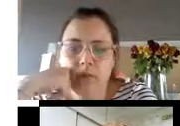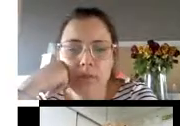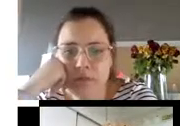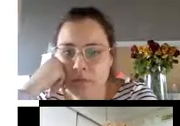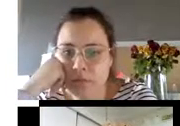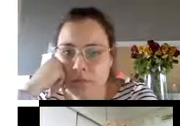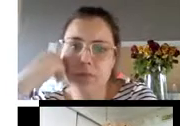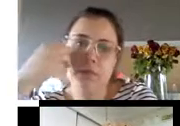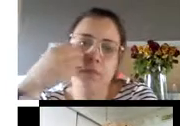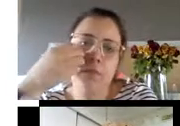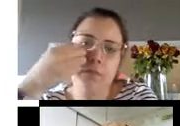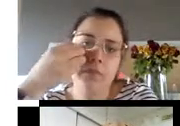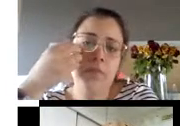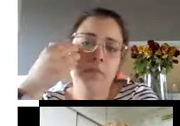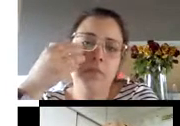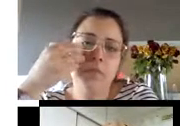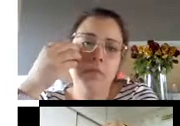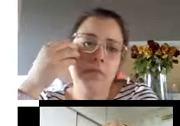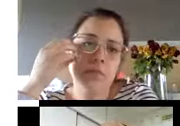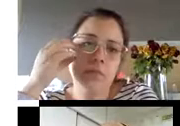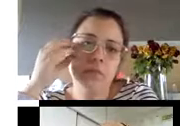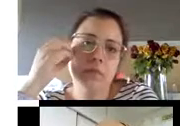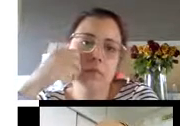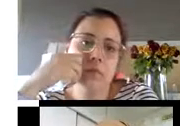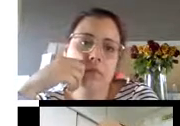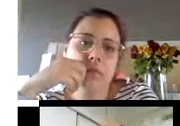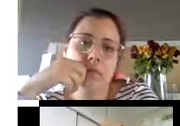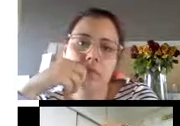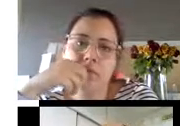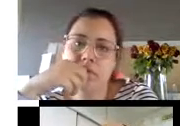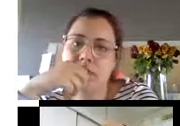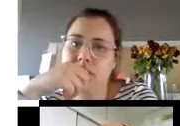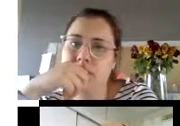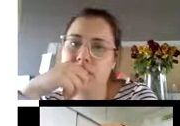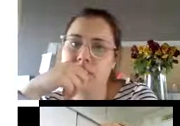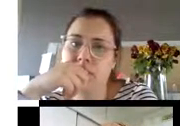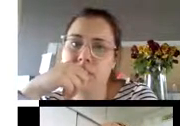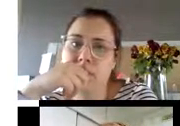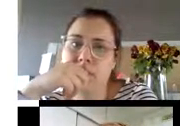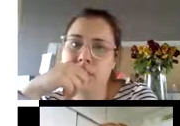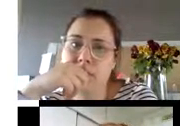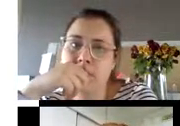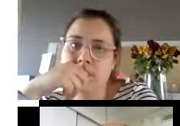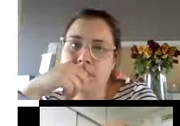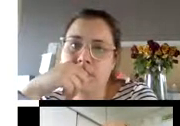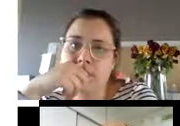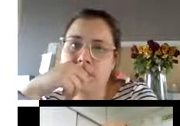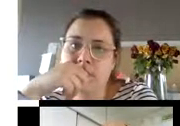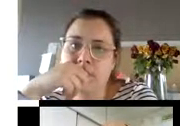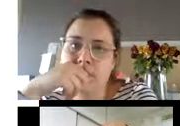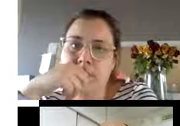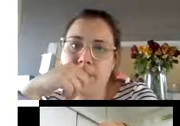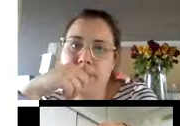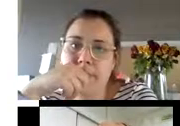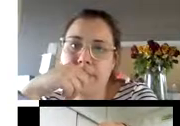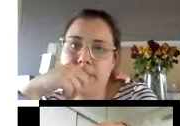effectief strengere maatregelen opgelegd worden. Daar opnieuw stem zeker af. Wat we daarmee ook willen zeggen, er zijn ook heel vaak van die veiligheidsraden